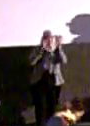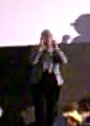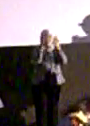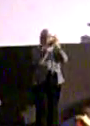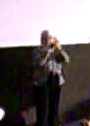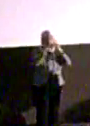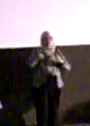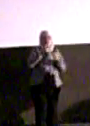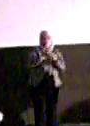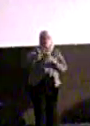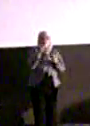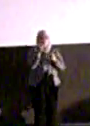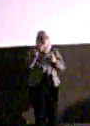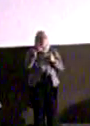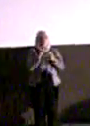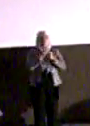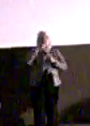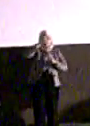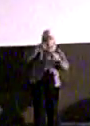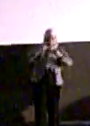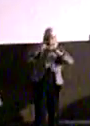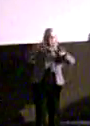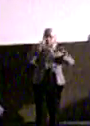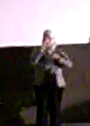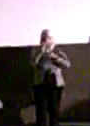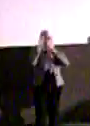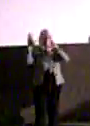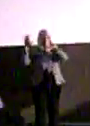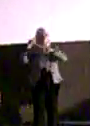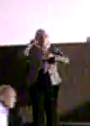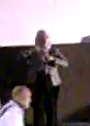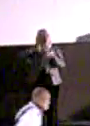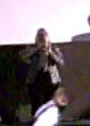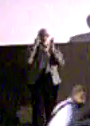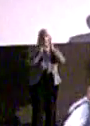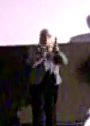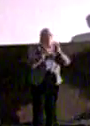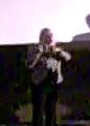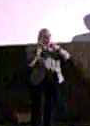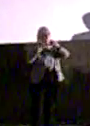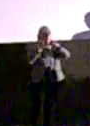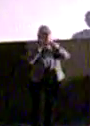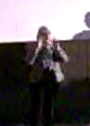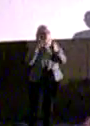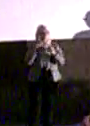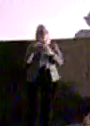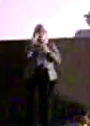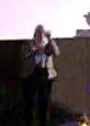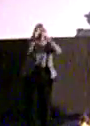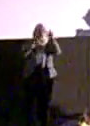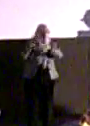منشور 1973 لا يجب أن نغفل عنه. كل هذه المكاسب تحققت لأن أجيال